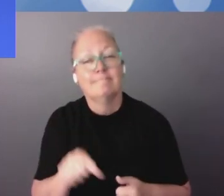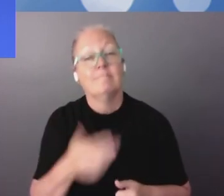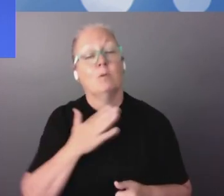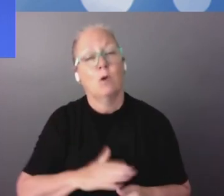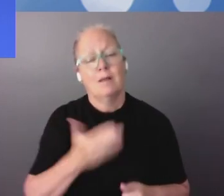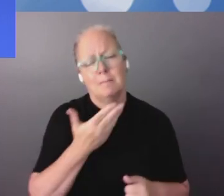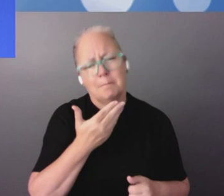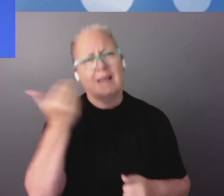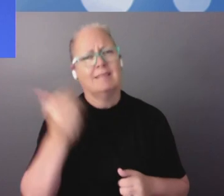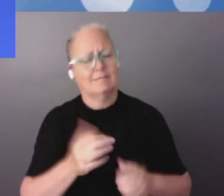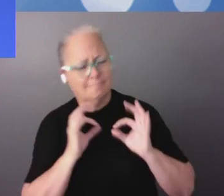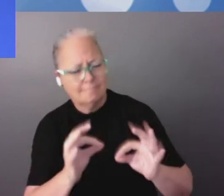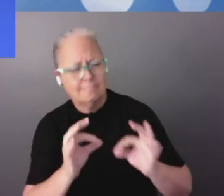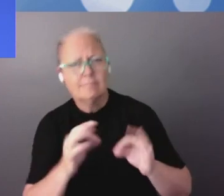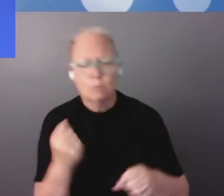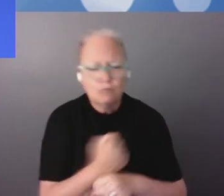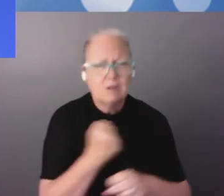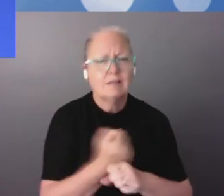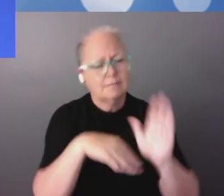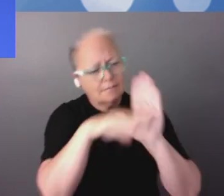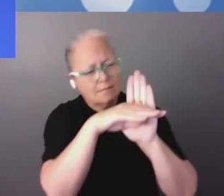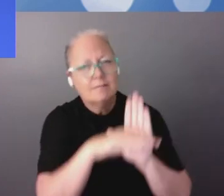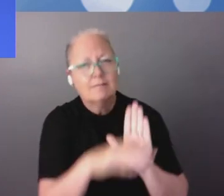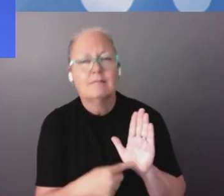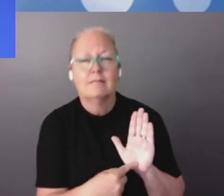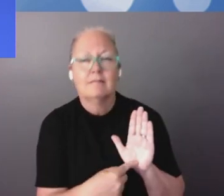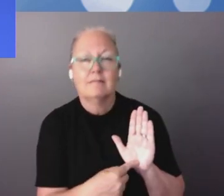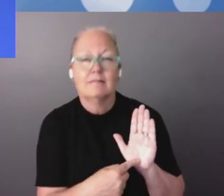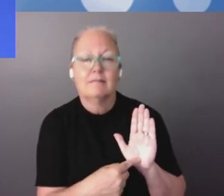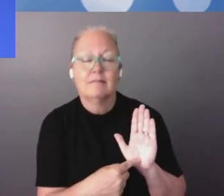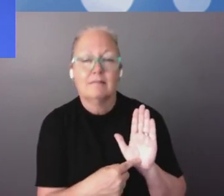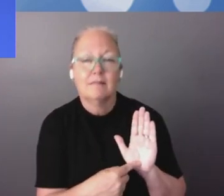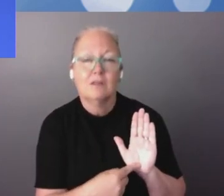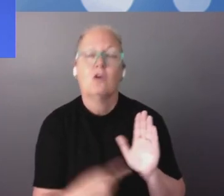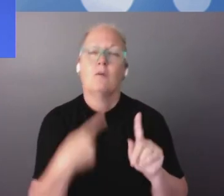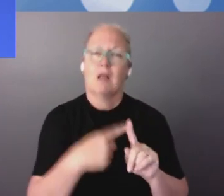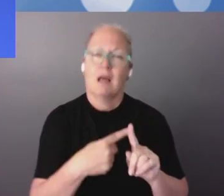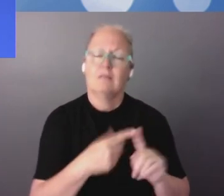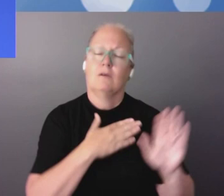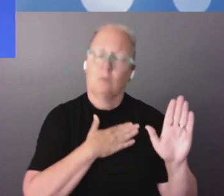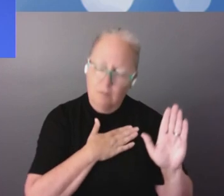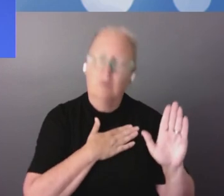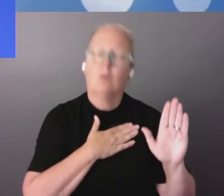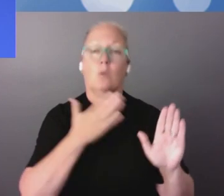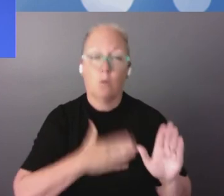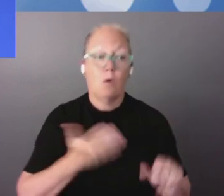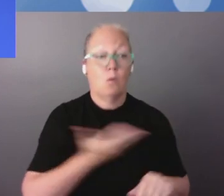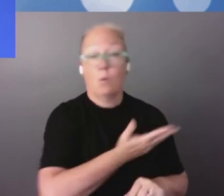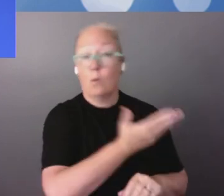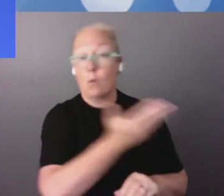практики, модели и обязанности для всех стран мира по